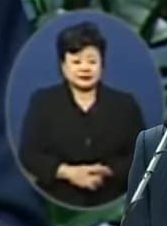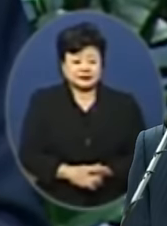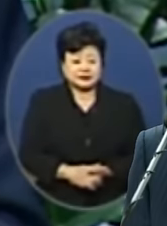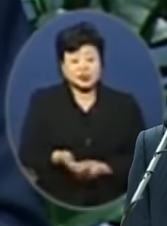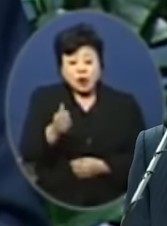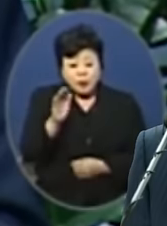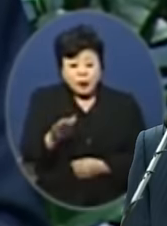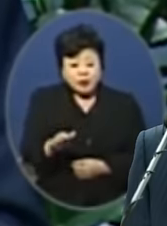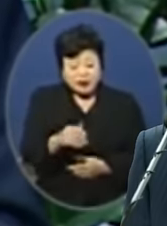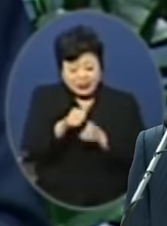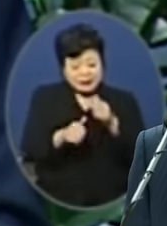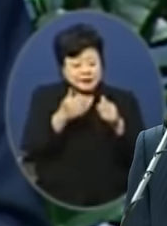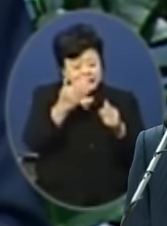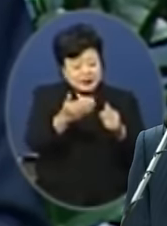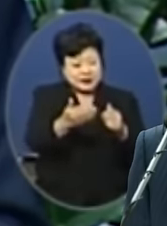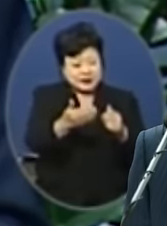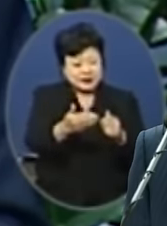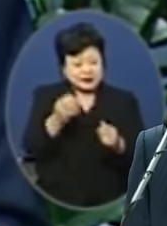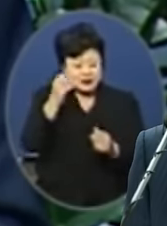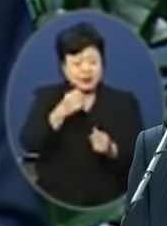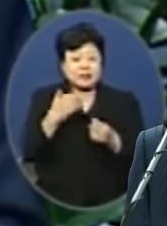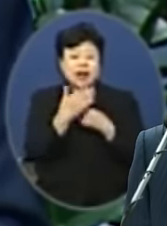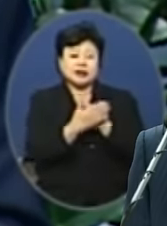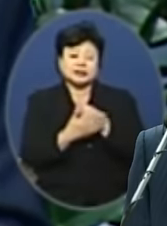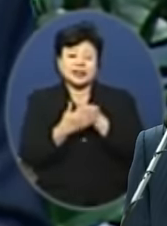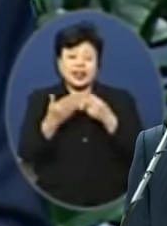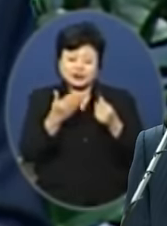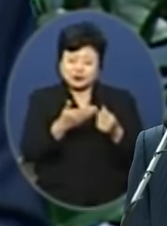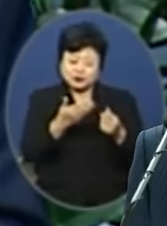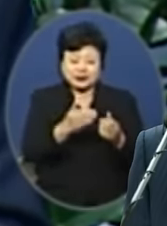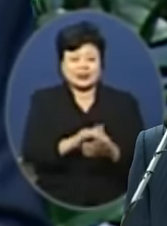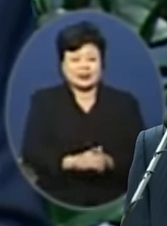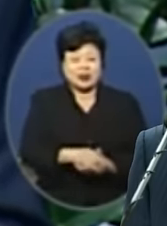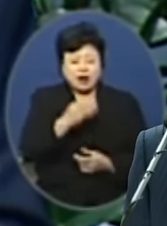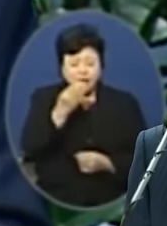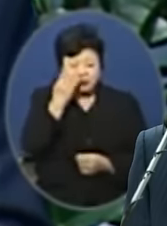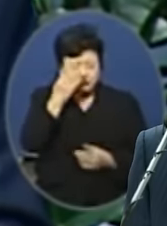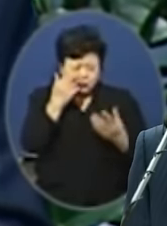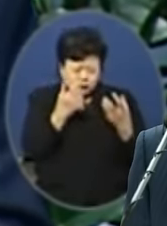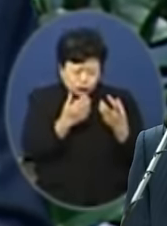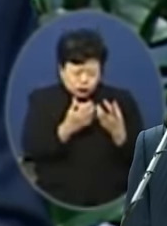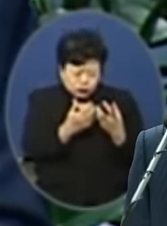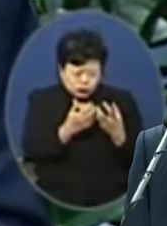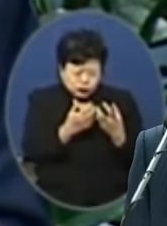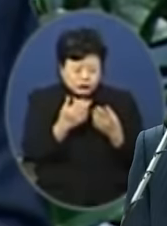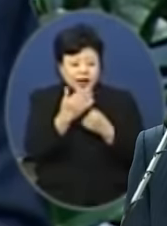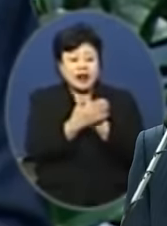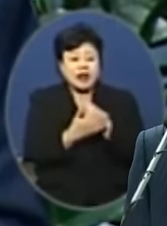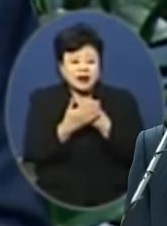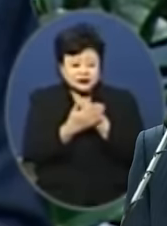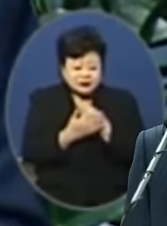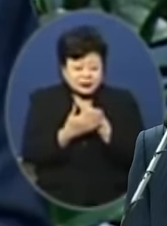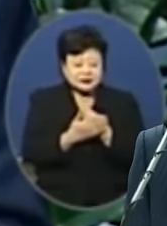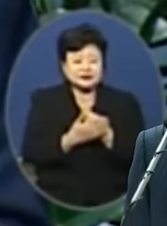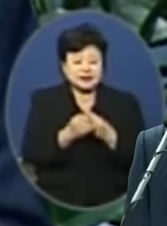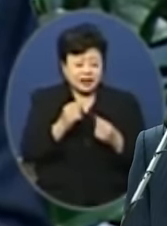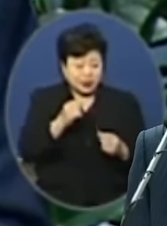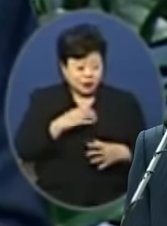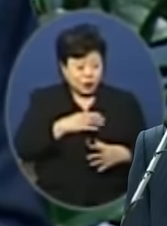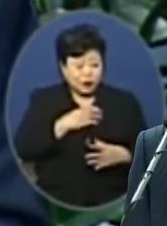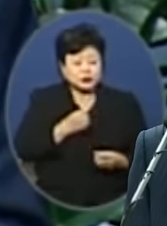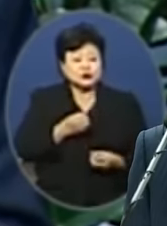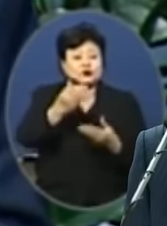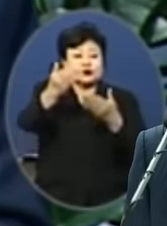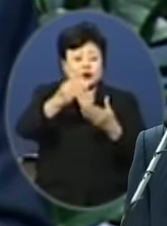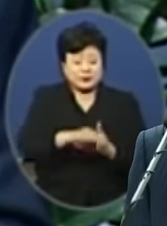그러면 하나님께서 성령의 은혜를 주시는 것이므로 거룩함과 성령 충만의 은혜가 얼마나 놀라운